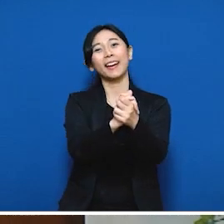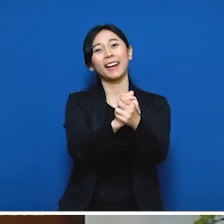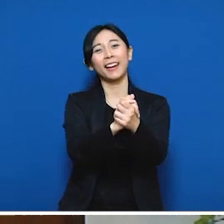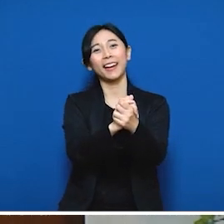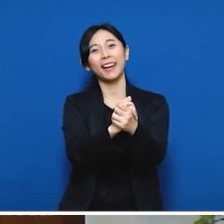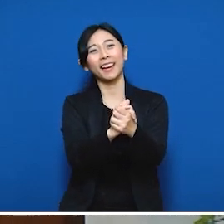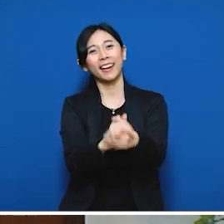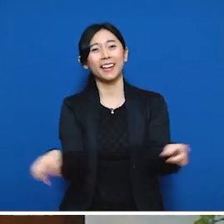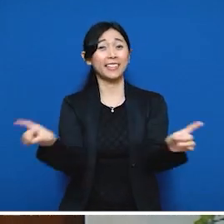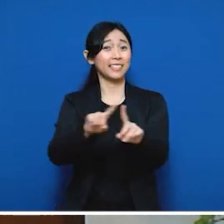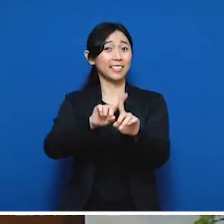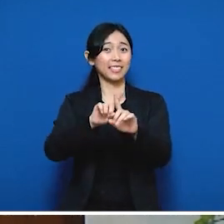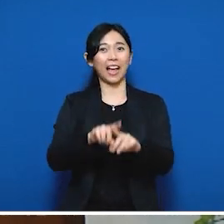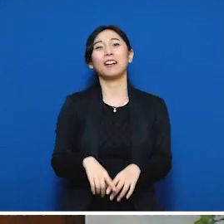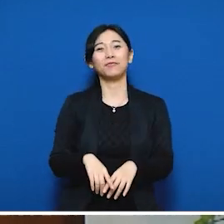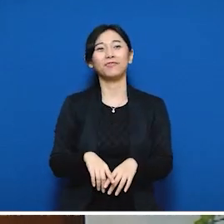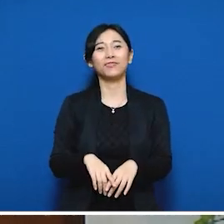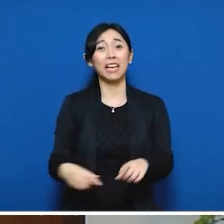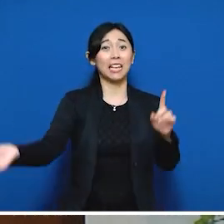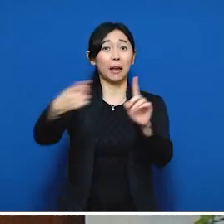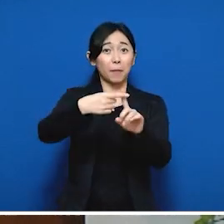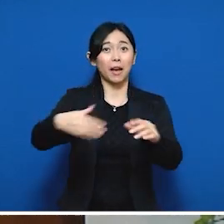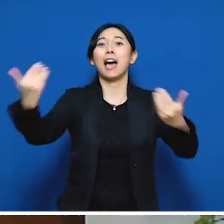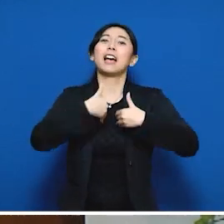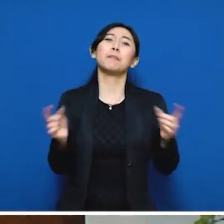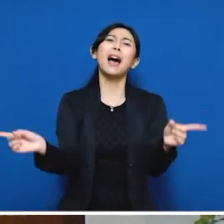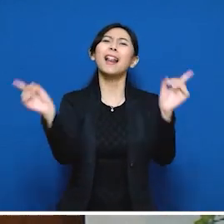Selain pengetahuan, pengalaman juga